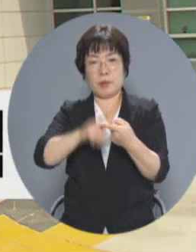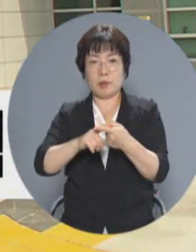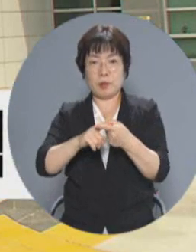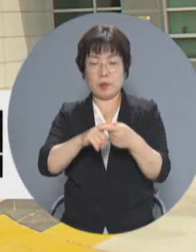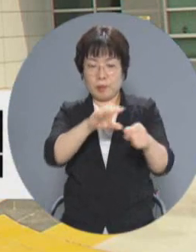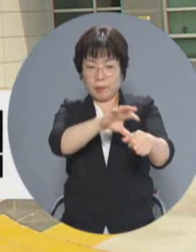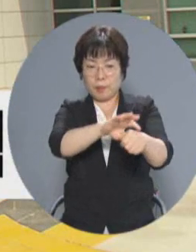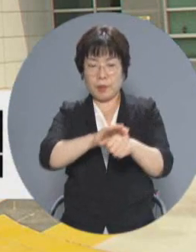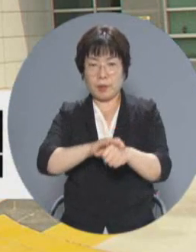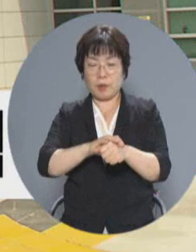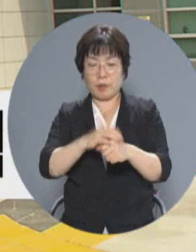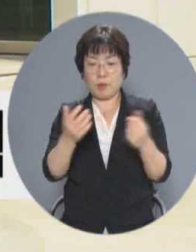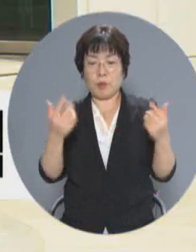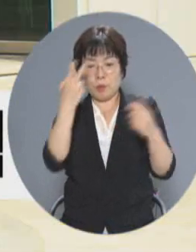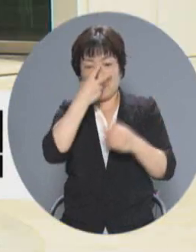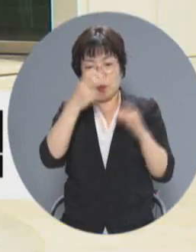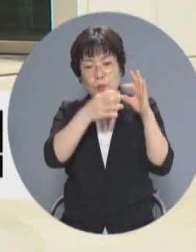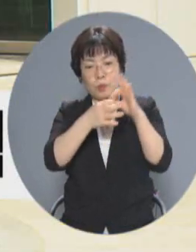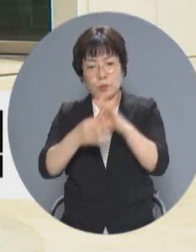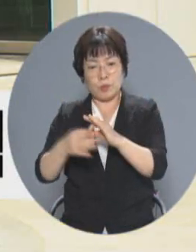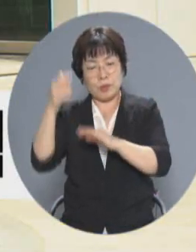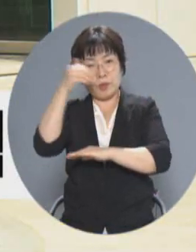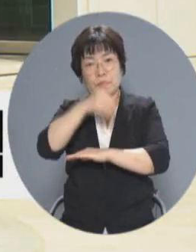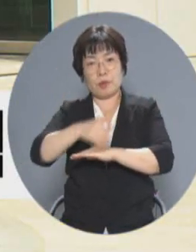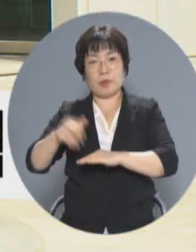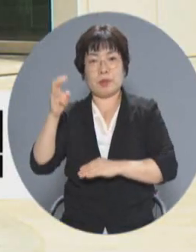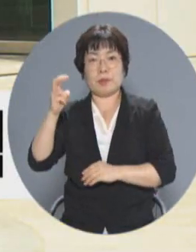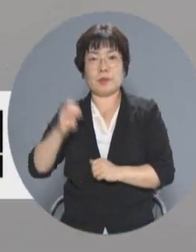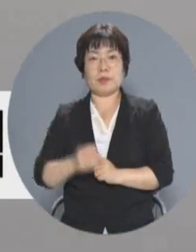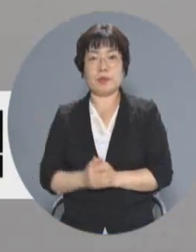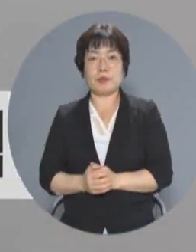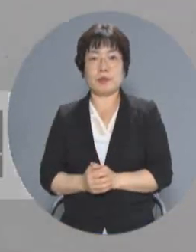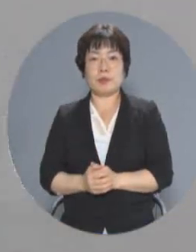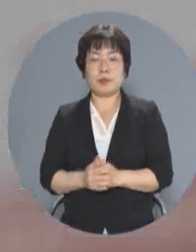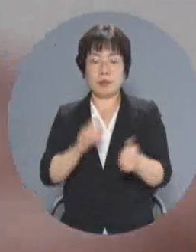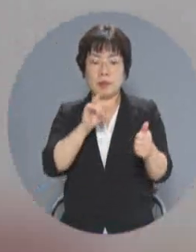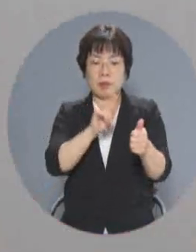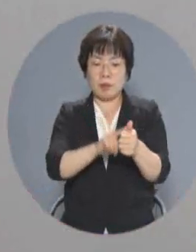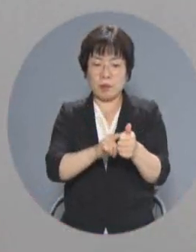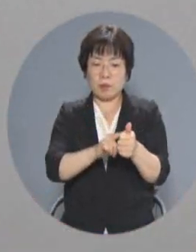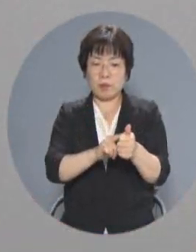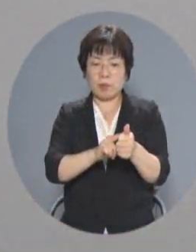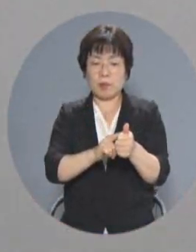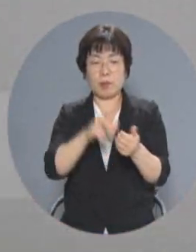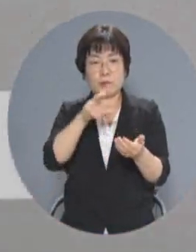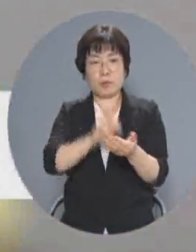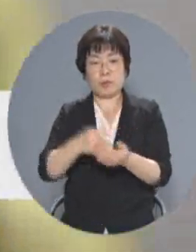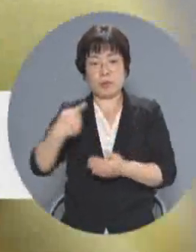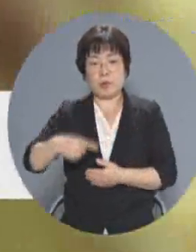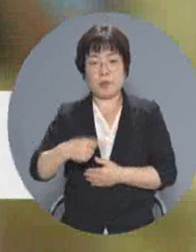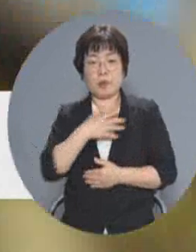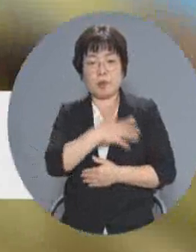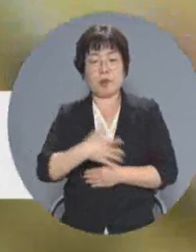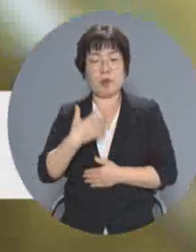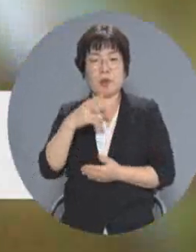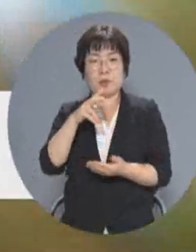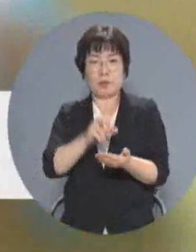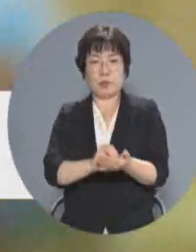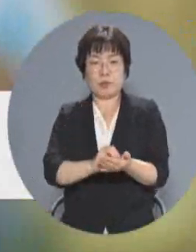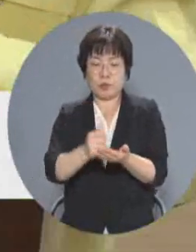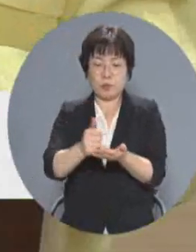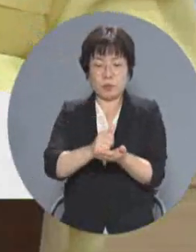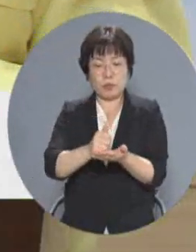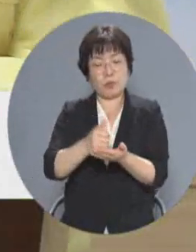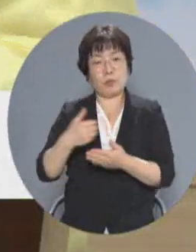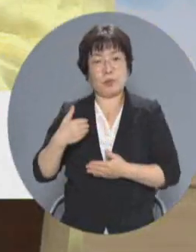신병을 확보한 뒤 관련 수사를 이어나갈 것으로 보입니다. 하지만 여전히 큰 변수는 정 시장의 위중한 건강